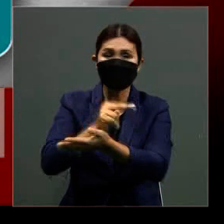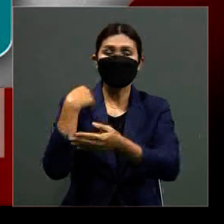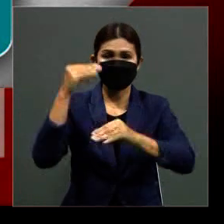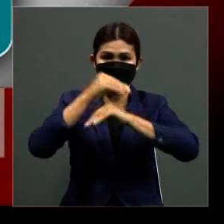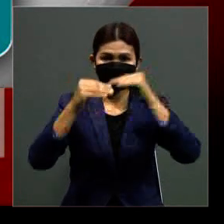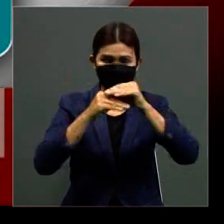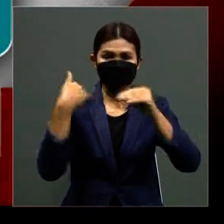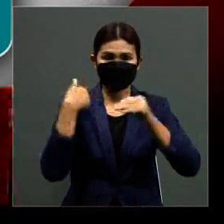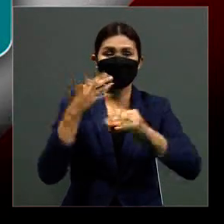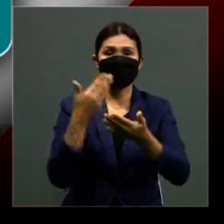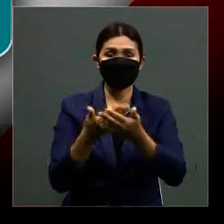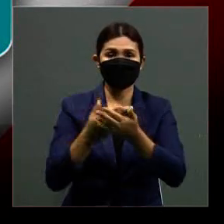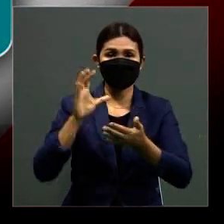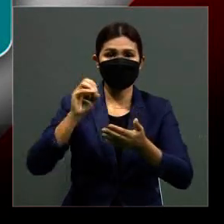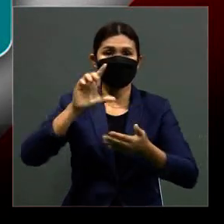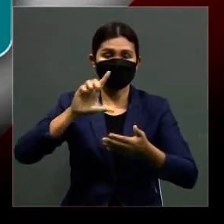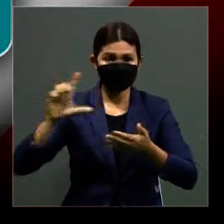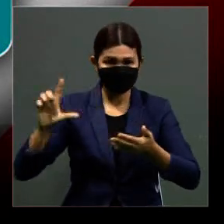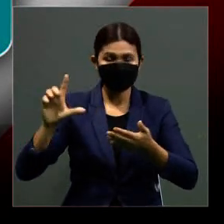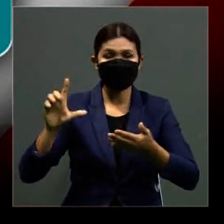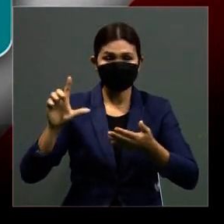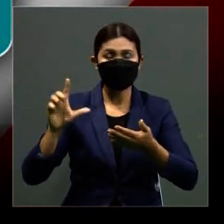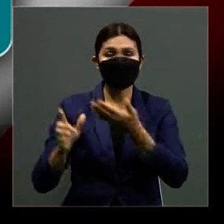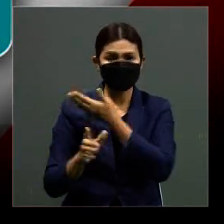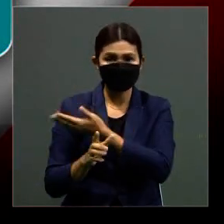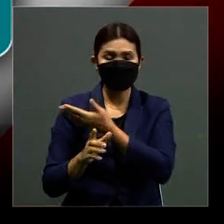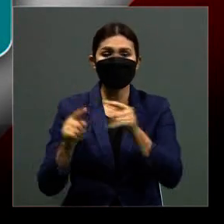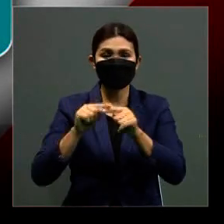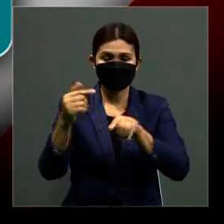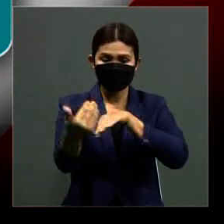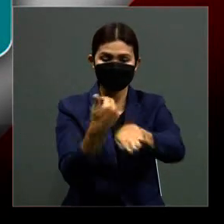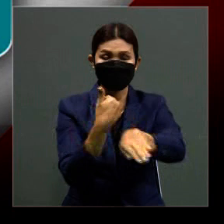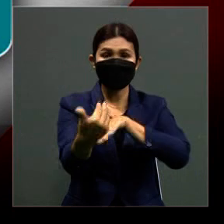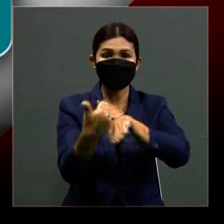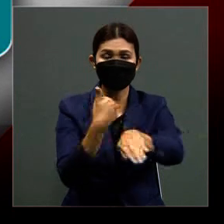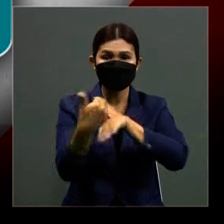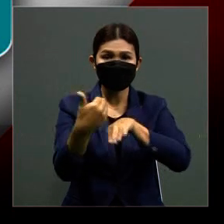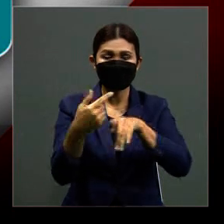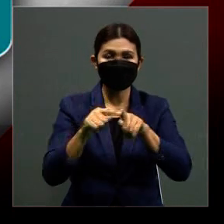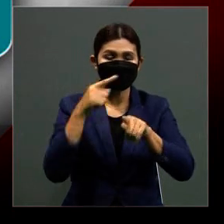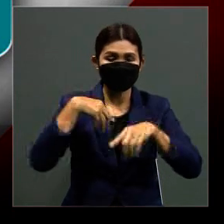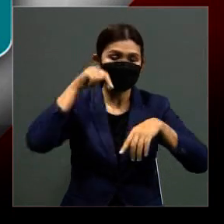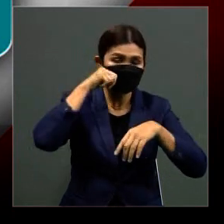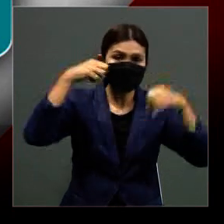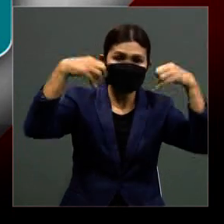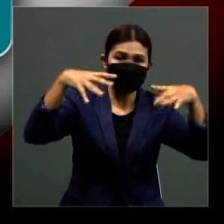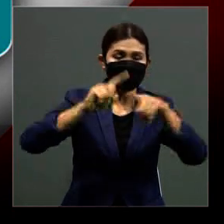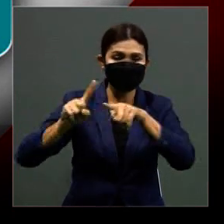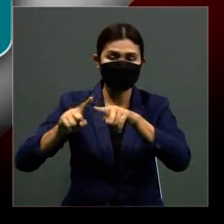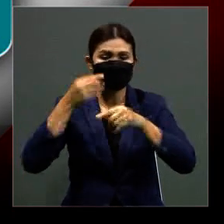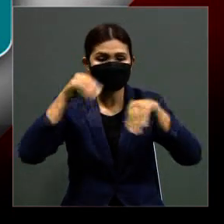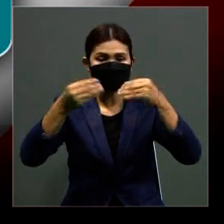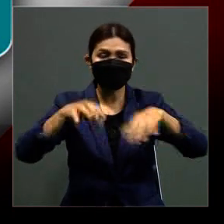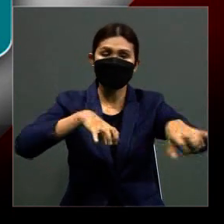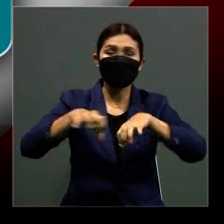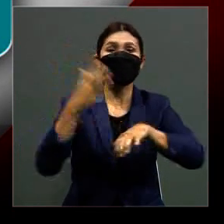วงเงิน 50ล้านบาทอันนี้จะเป็นการปรับปรุงถนนและระบบสาธารณูปโภคพร้อมกับภูมิทัศน์ถนนจัด